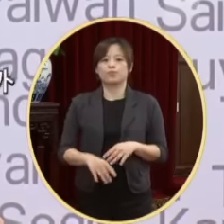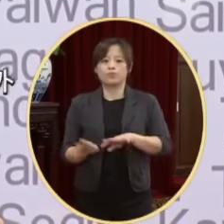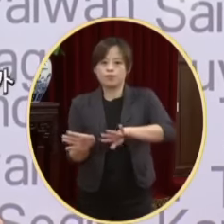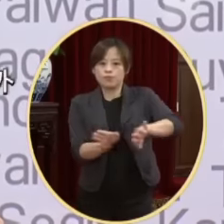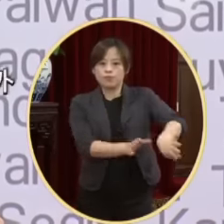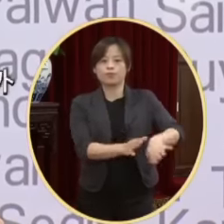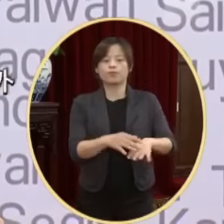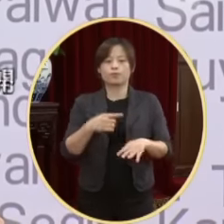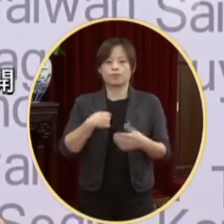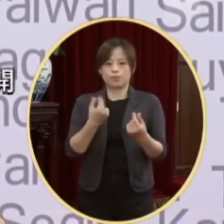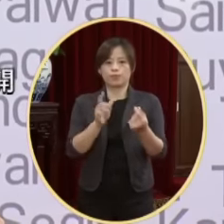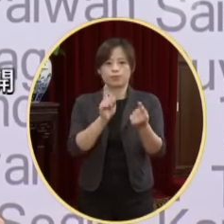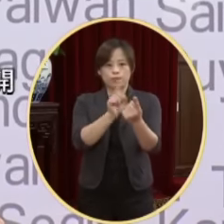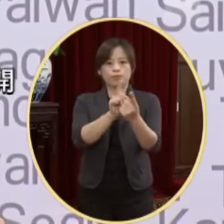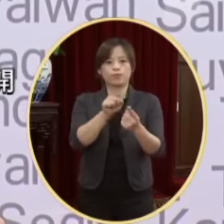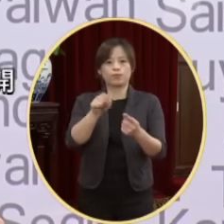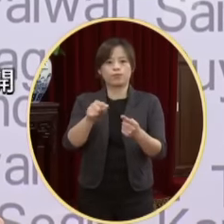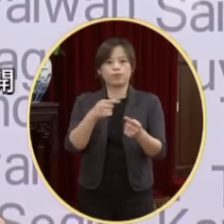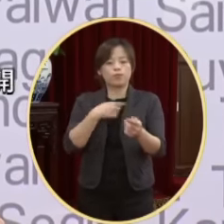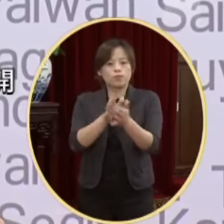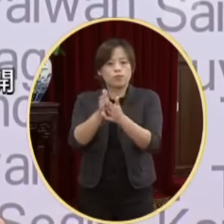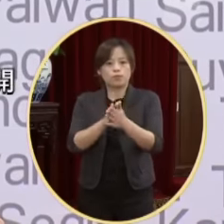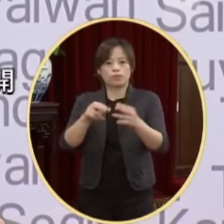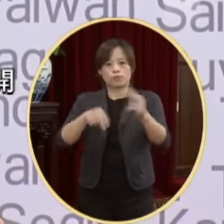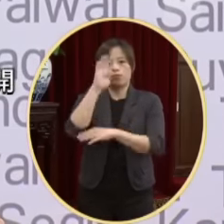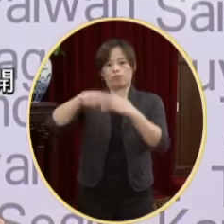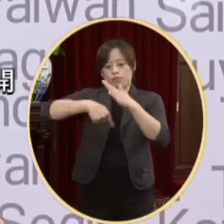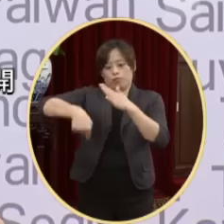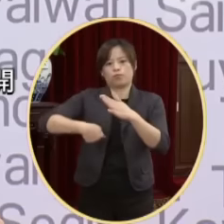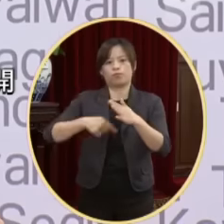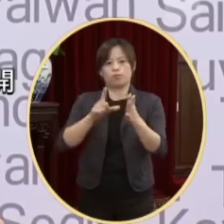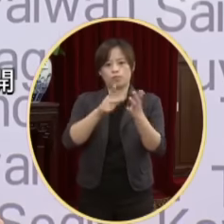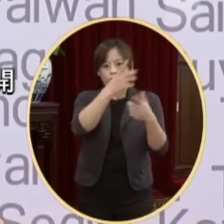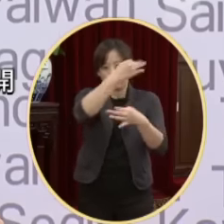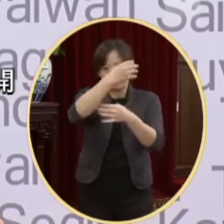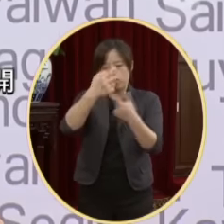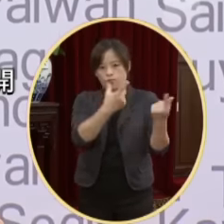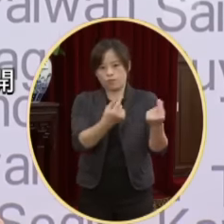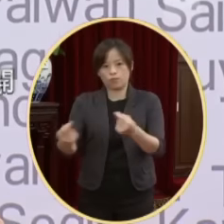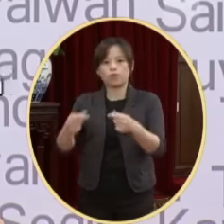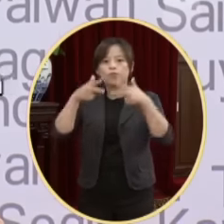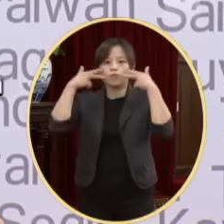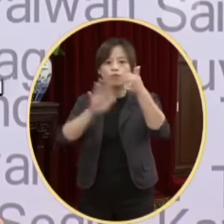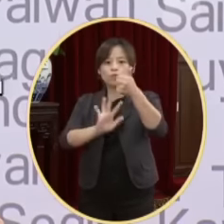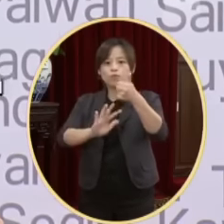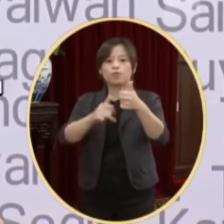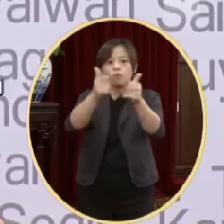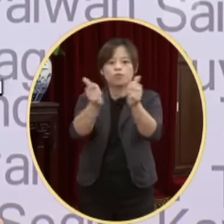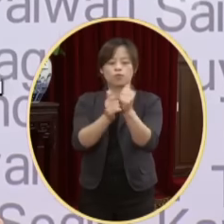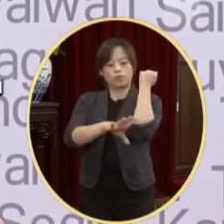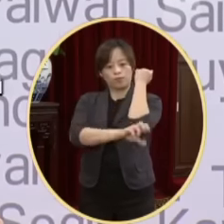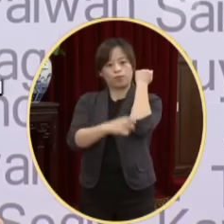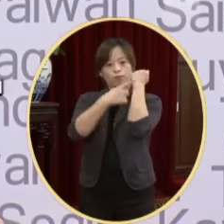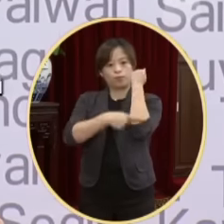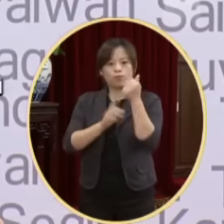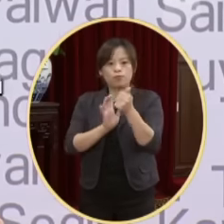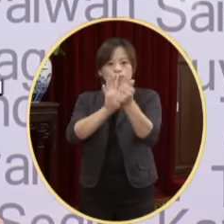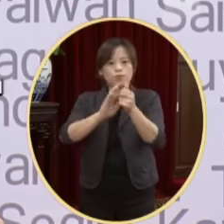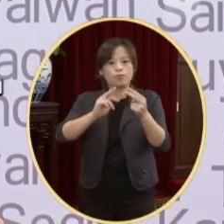外，我也会要求行政院定期召开原住民族基本法推动